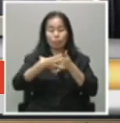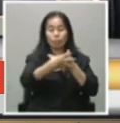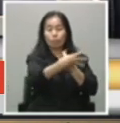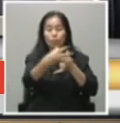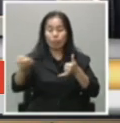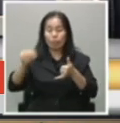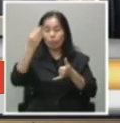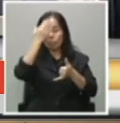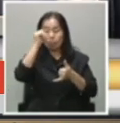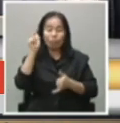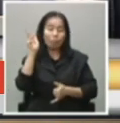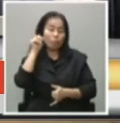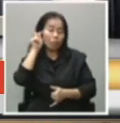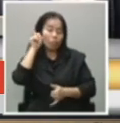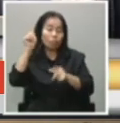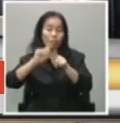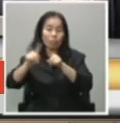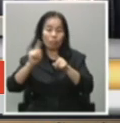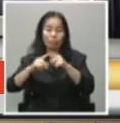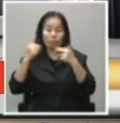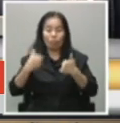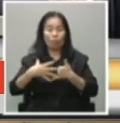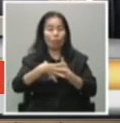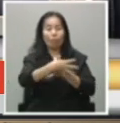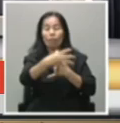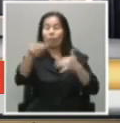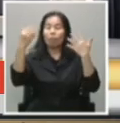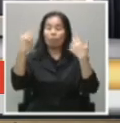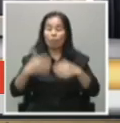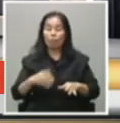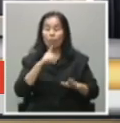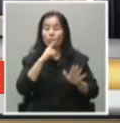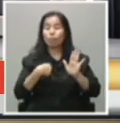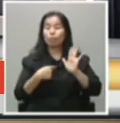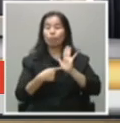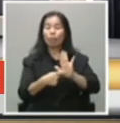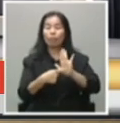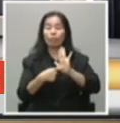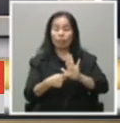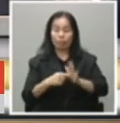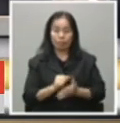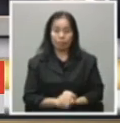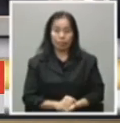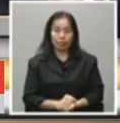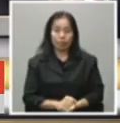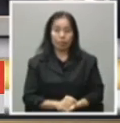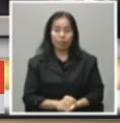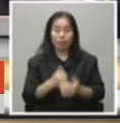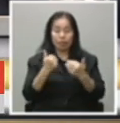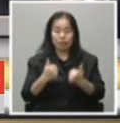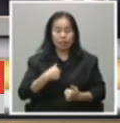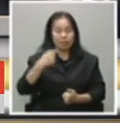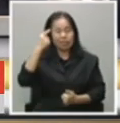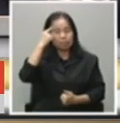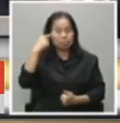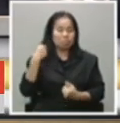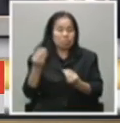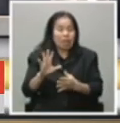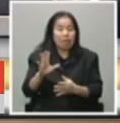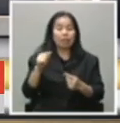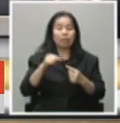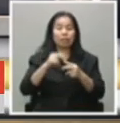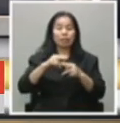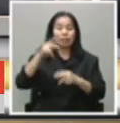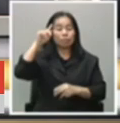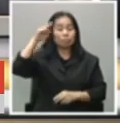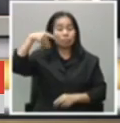ต่างๆที่เราได้เห็นนั้นมันลามไปแล้วค่ะดิฉันจะยกตัวอย่างนะคะและต้องบอกเลยนะคะคนที่ดิฉันไม่ไว้วางใจคือพลเอกประยุ